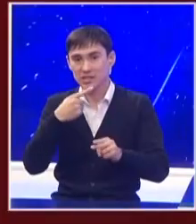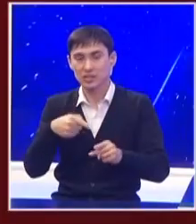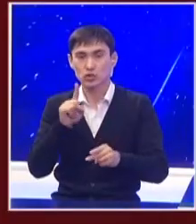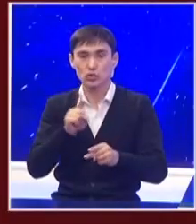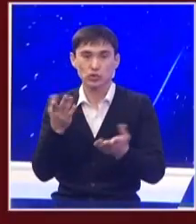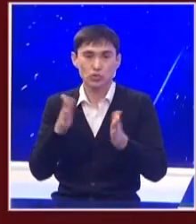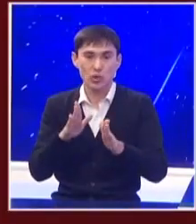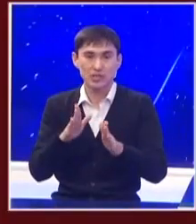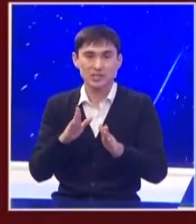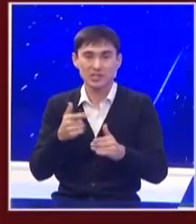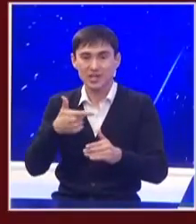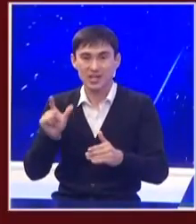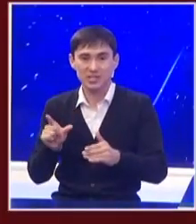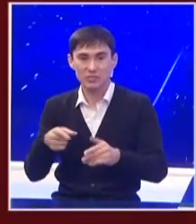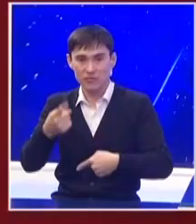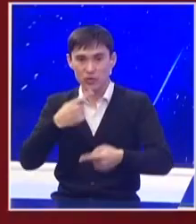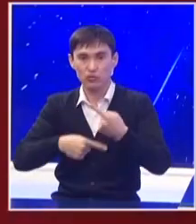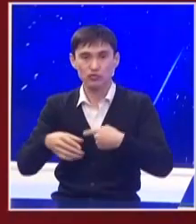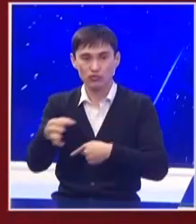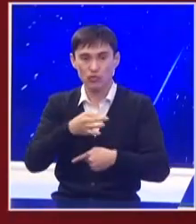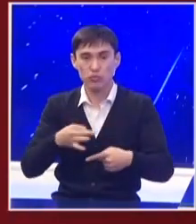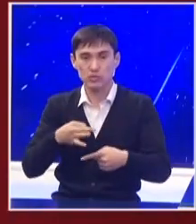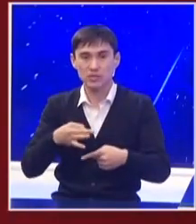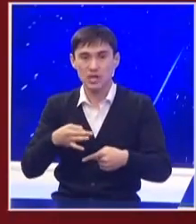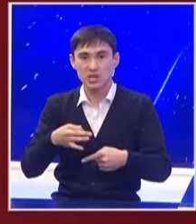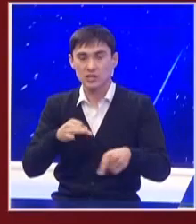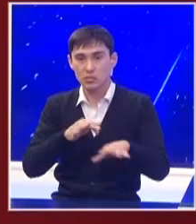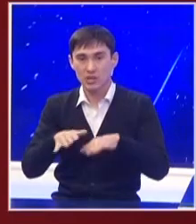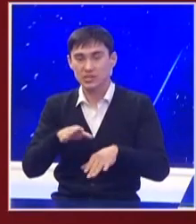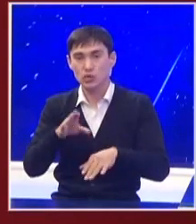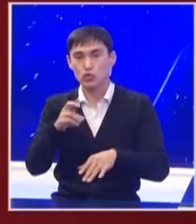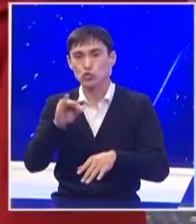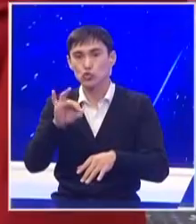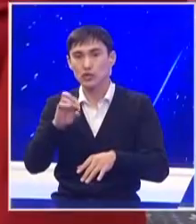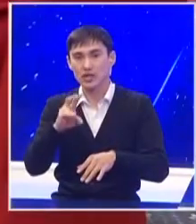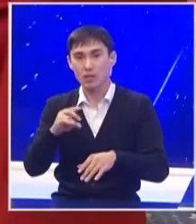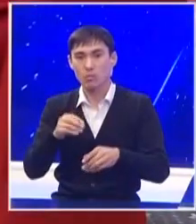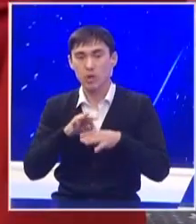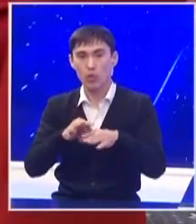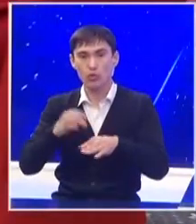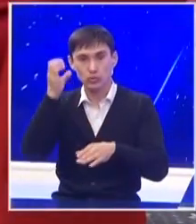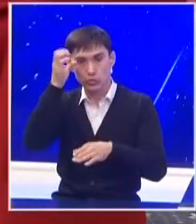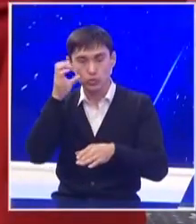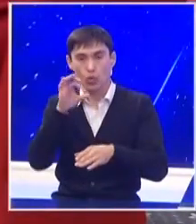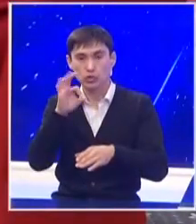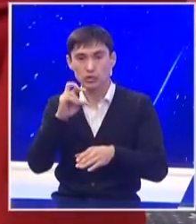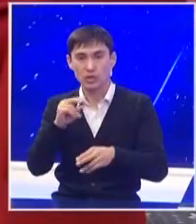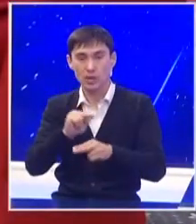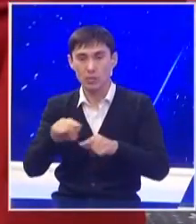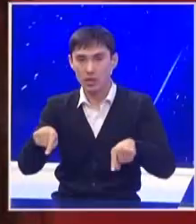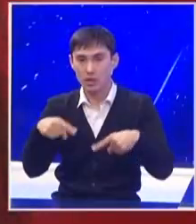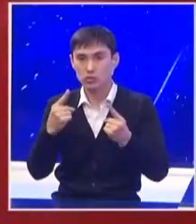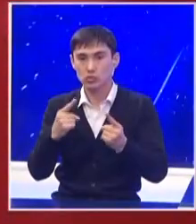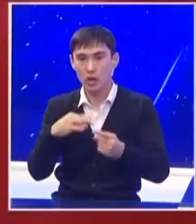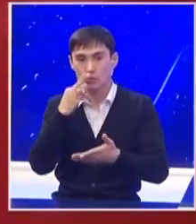поделились ситуацией с гражданами, вернувшимися в область с операцией «Жусан». Они проходят социальную и психологическую реабилитацию. Стоит отметить,